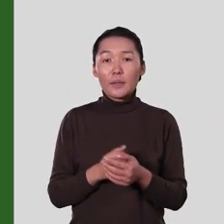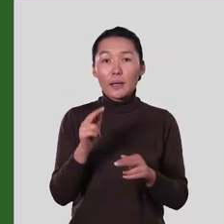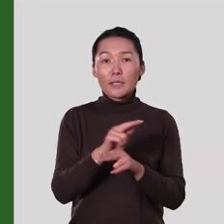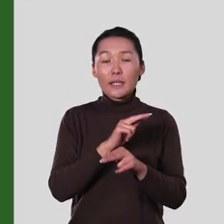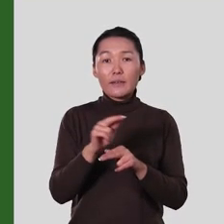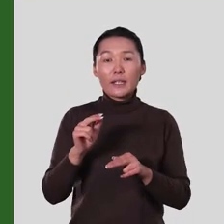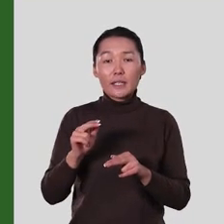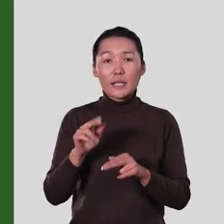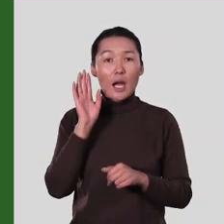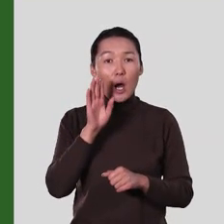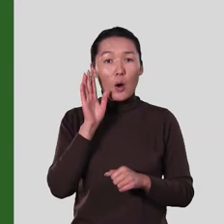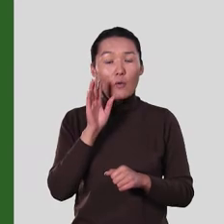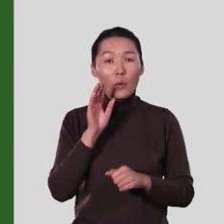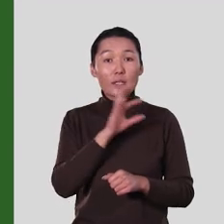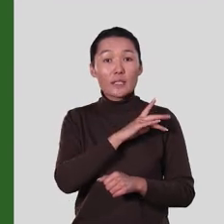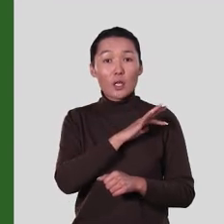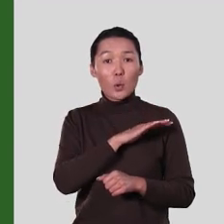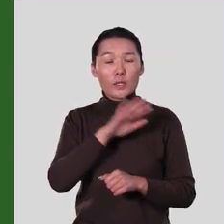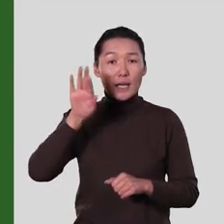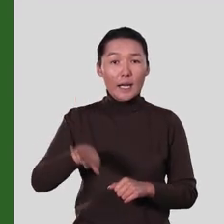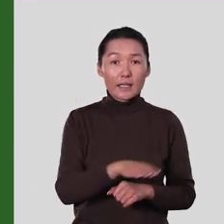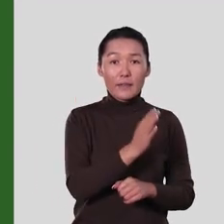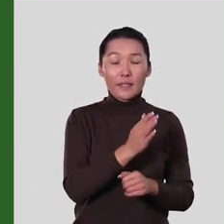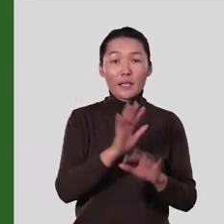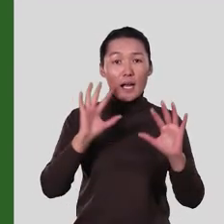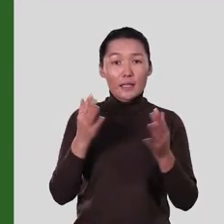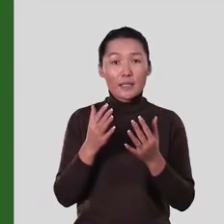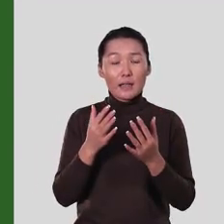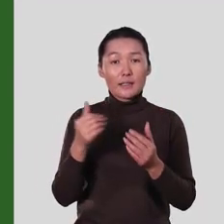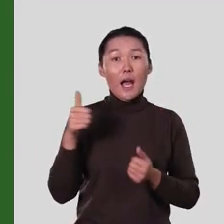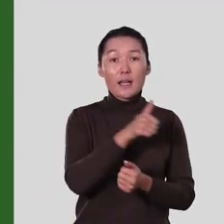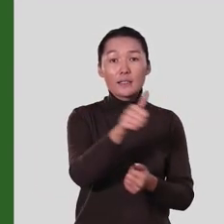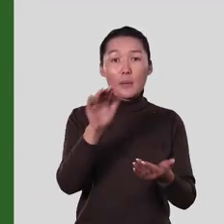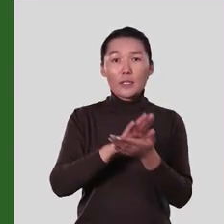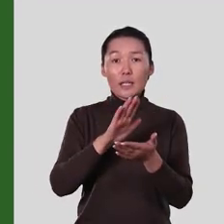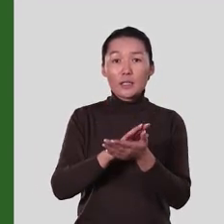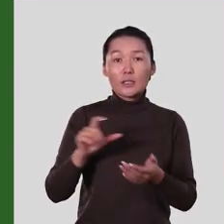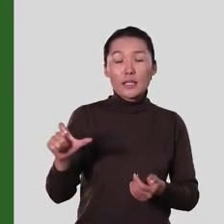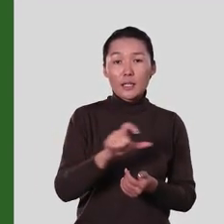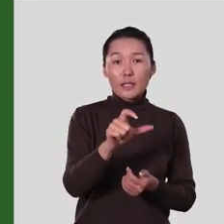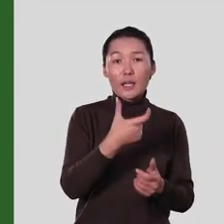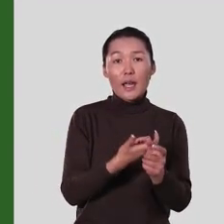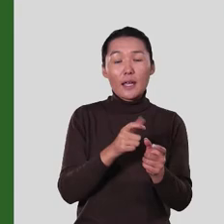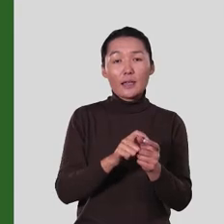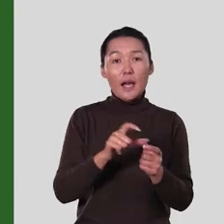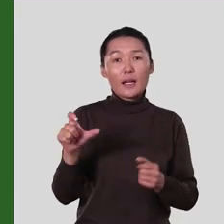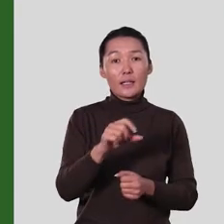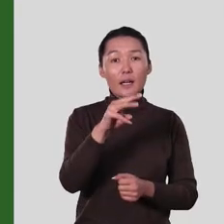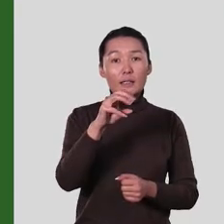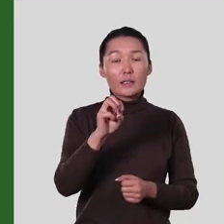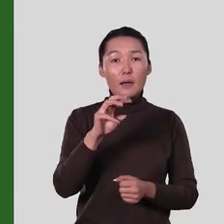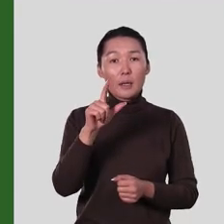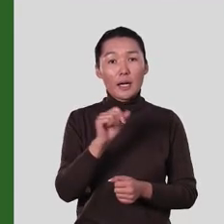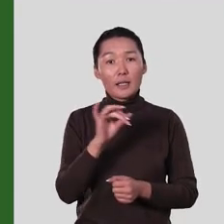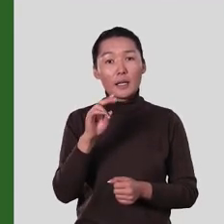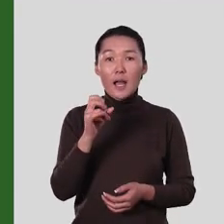котловины оказалось, что самыми загрязненными реками являются река Тамга и река Каракол.